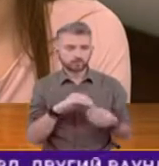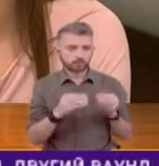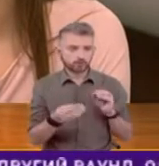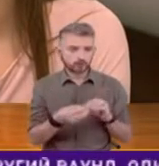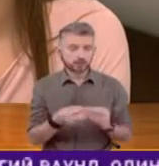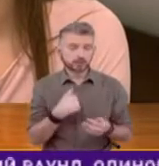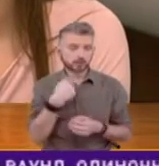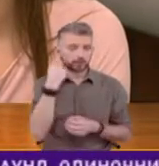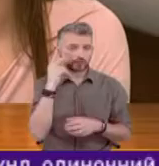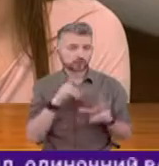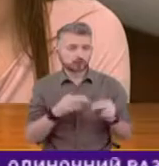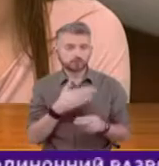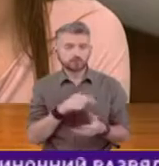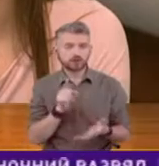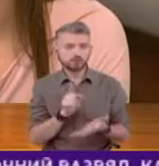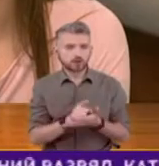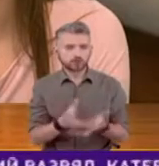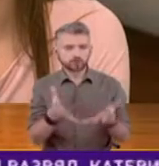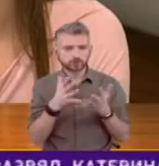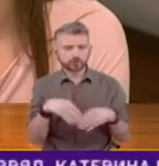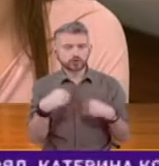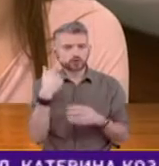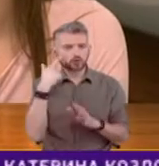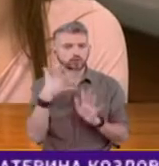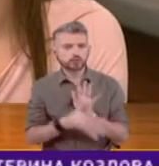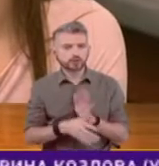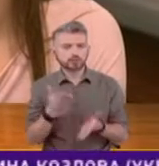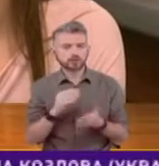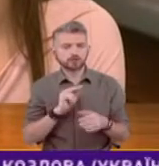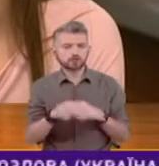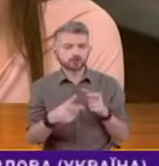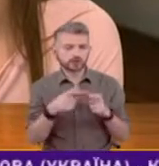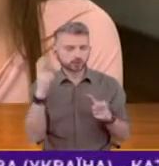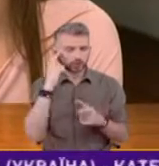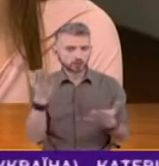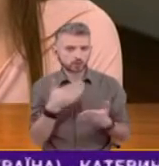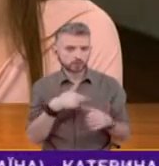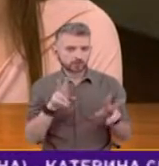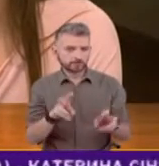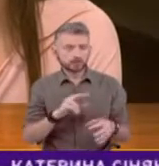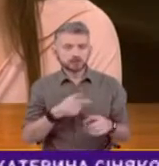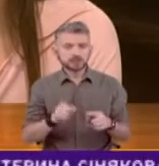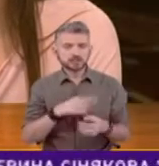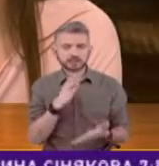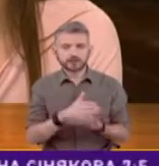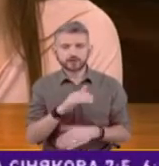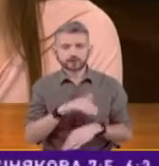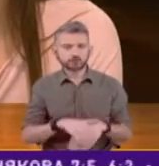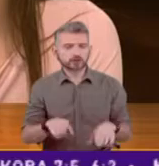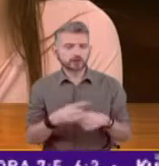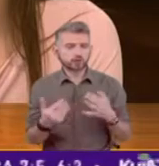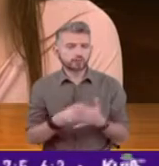проблематики. Я вважаю, що ми мали би чітко дати зрозуміння, можливо, через цю картку киянина, про яку ми її називаємо. Тобто це і є фактично така